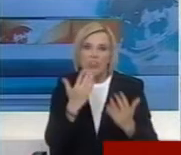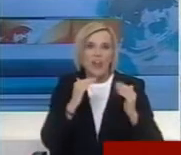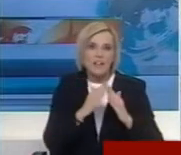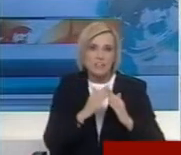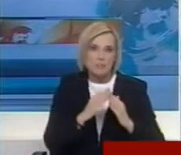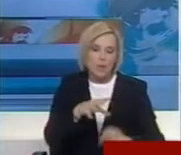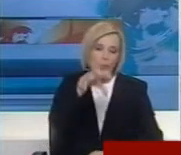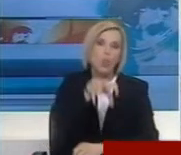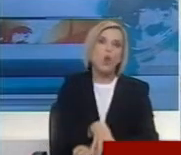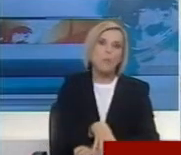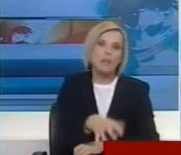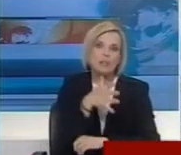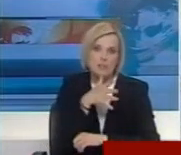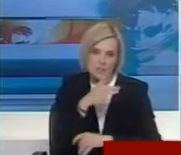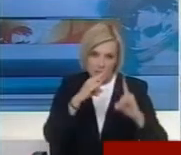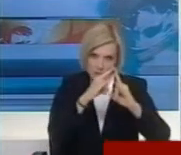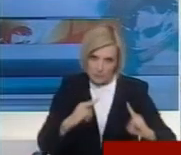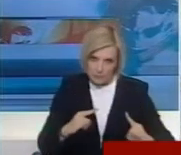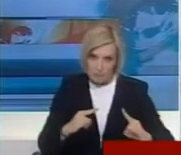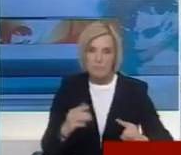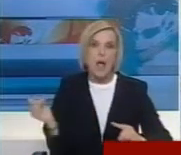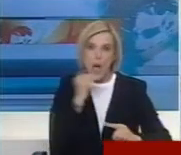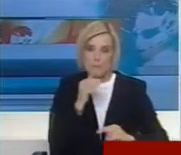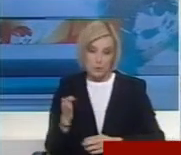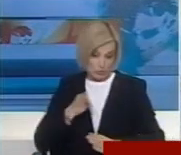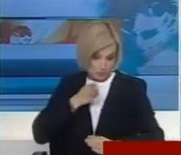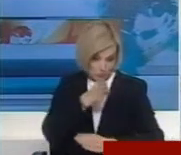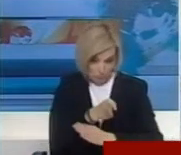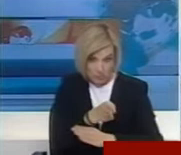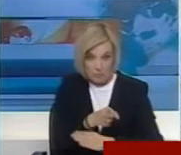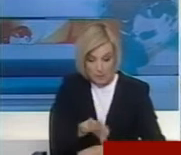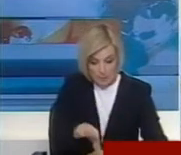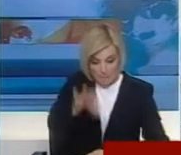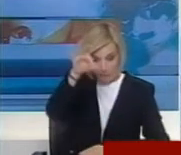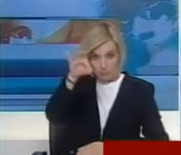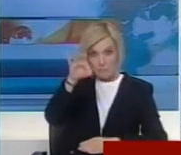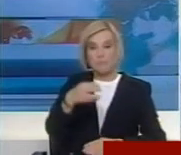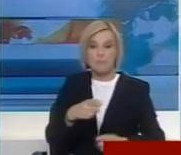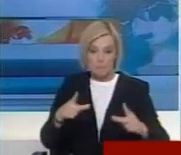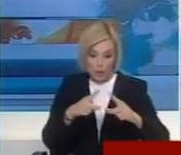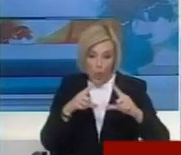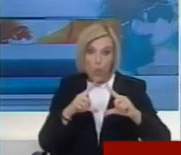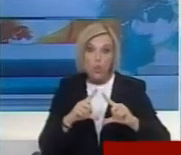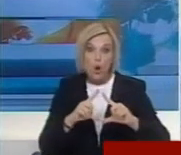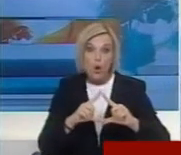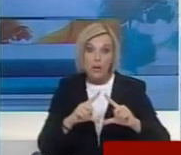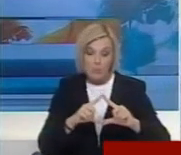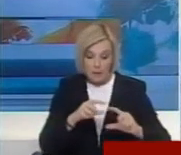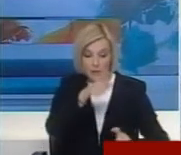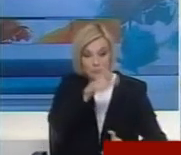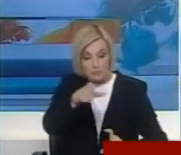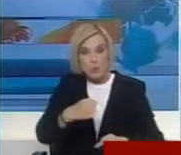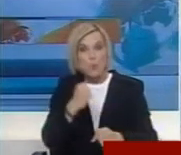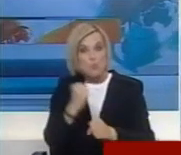άτομα, κλιμάκια του ΕΟΔΗ άμεσα μετέβησαν στη δομή και πραγματοποίησαν δειγματοληψία από όλους τους τροφίμους, καθώς και από το